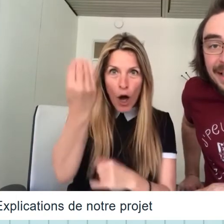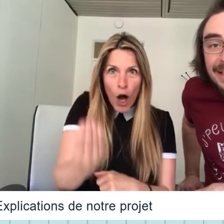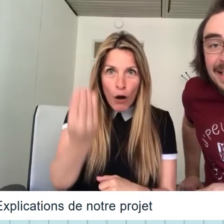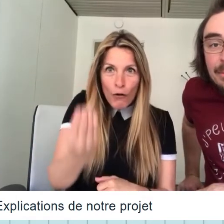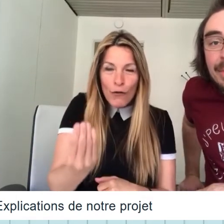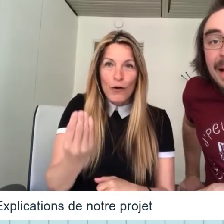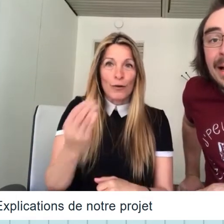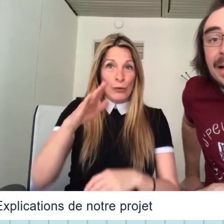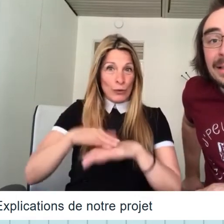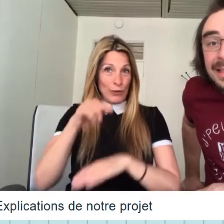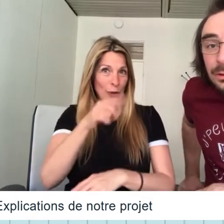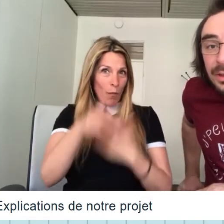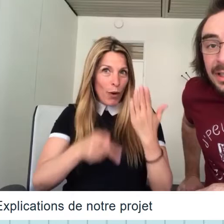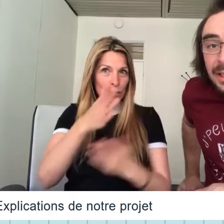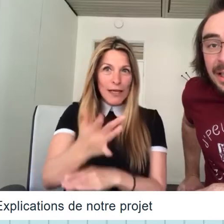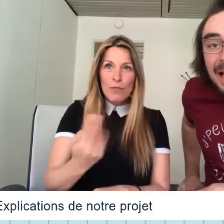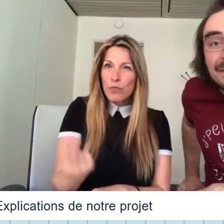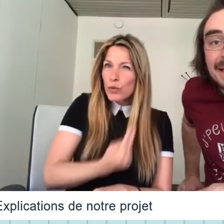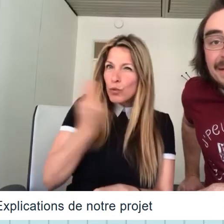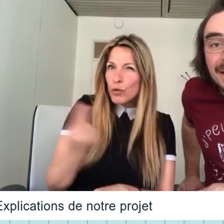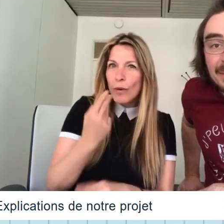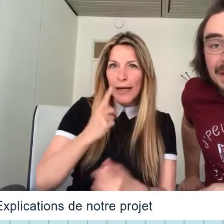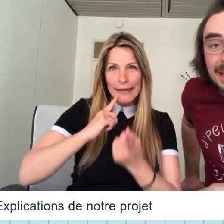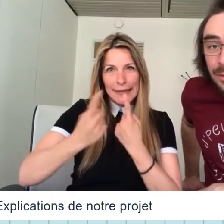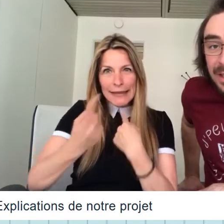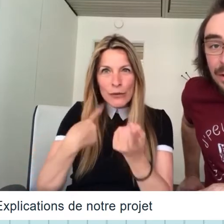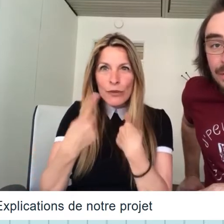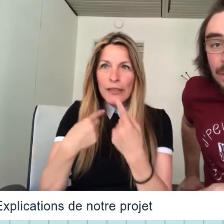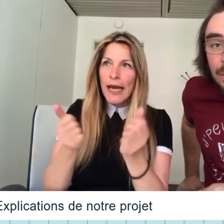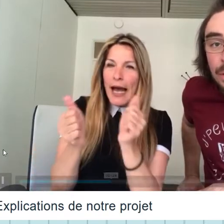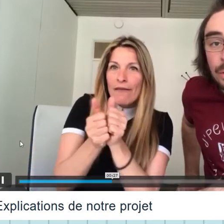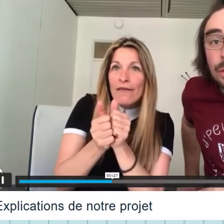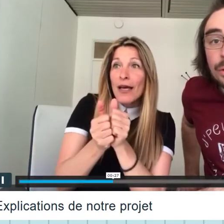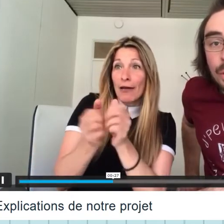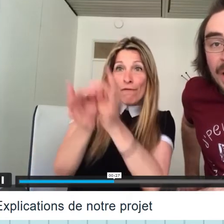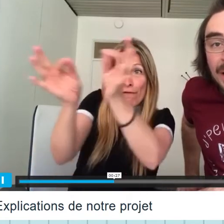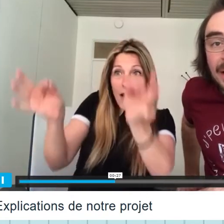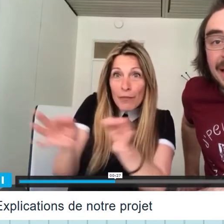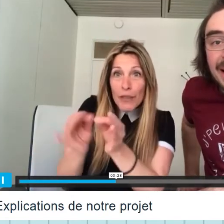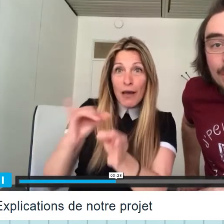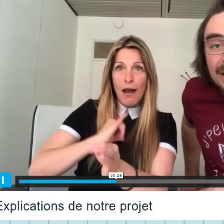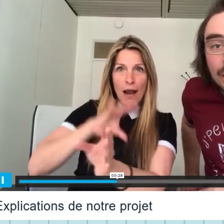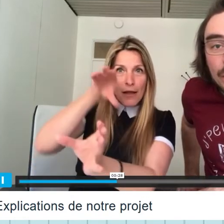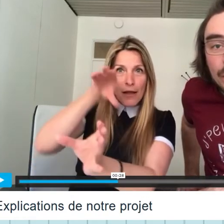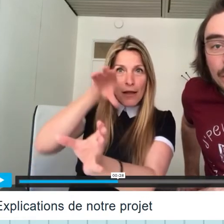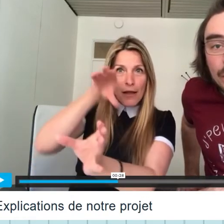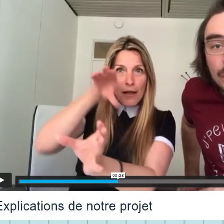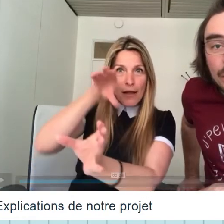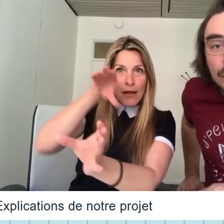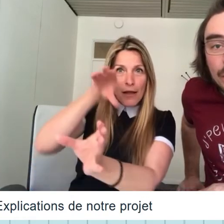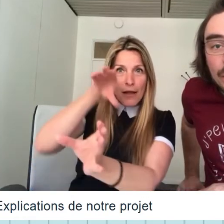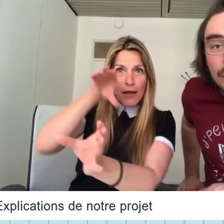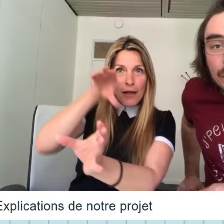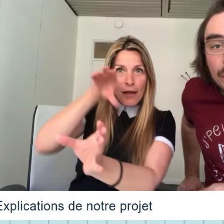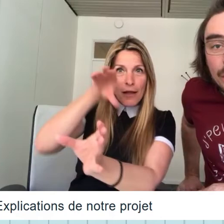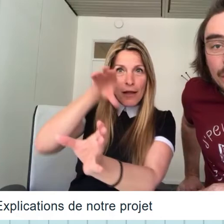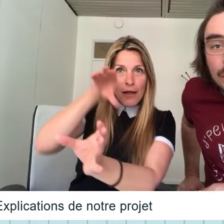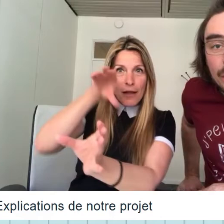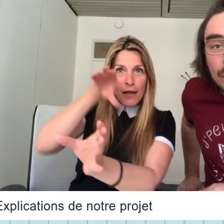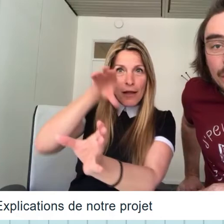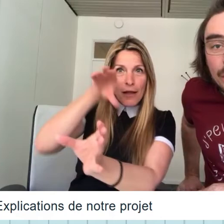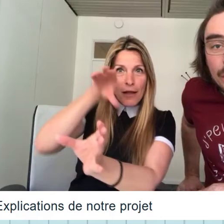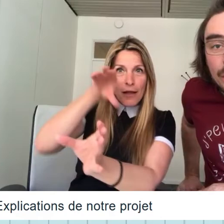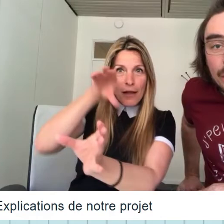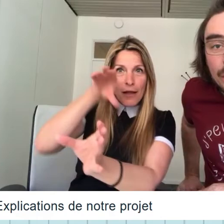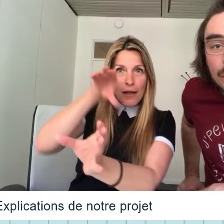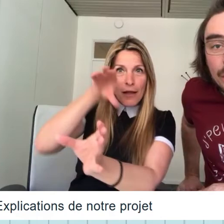serions intéressés par discuter avec des familles qui ont des enfants entre 3 et 8 ans. Voilà, et là, deuxième problème, alors il